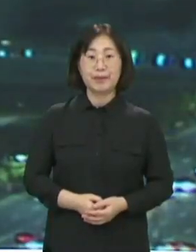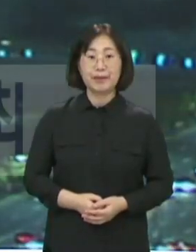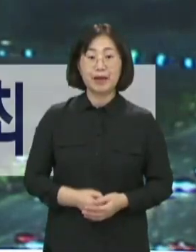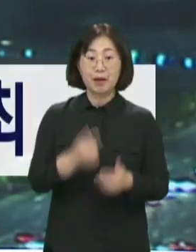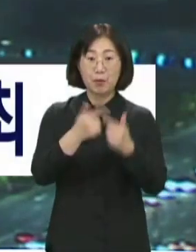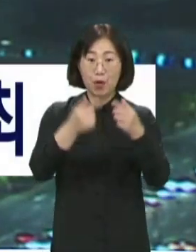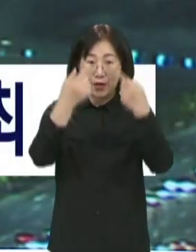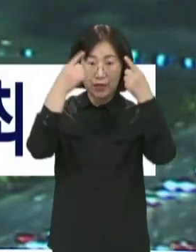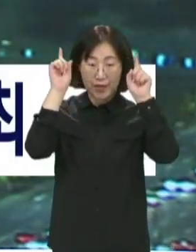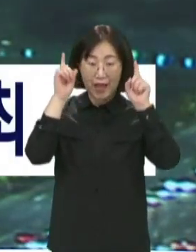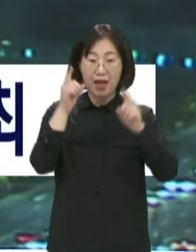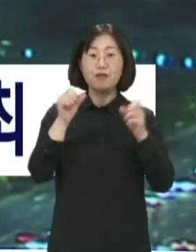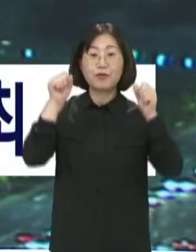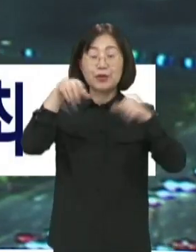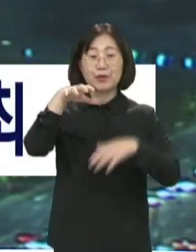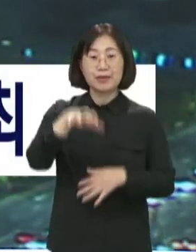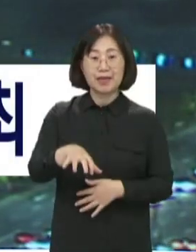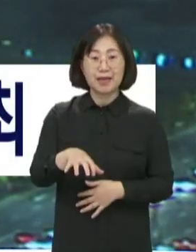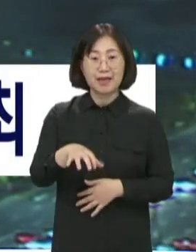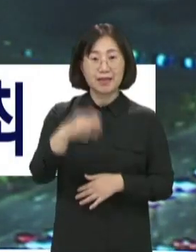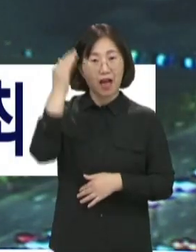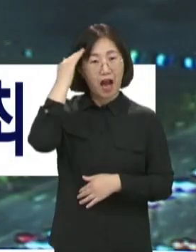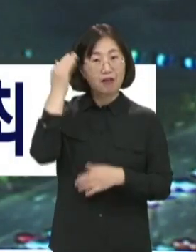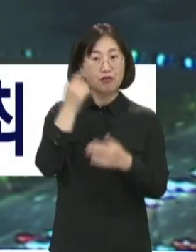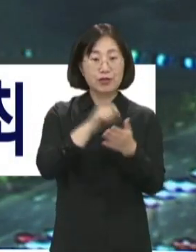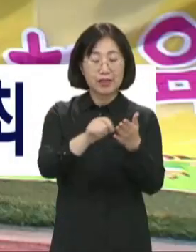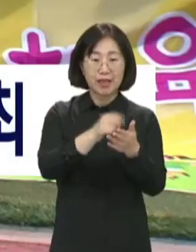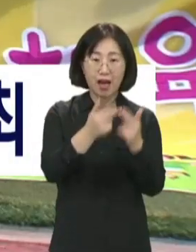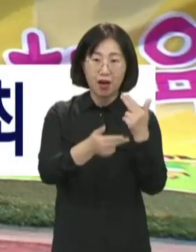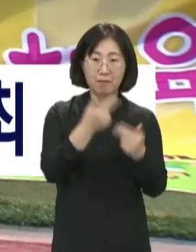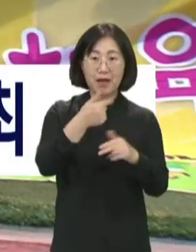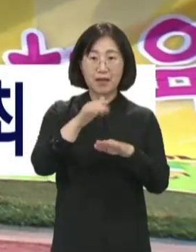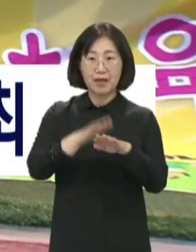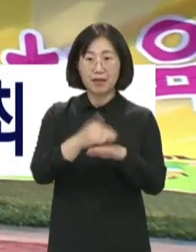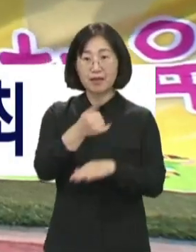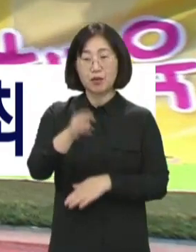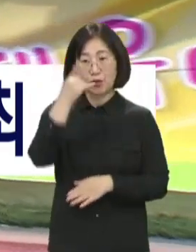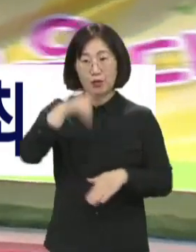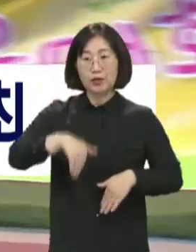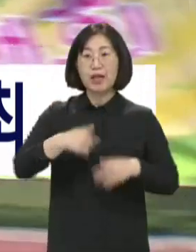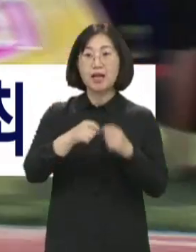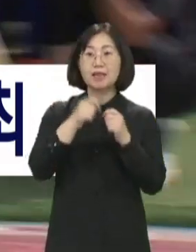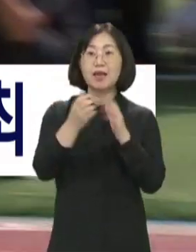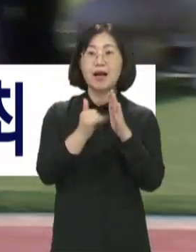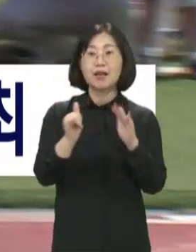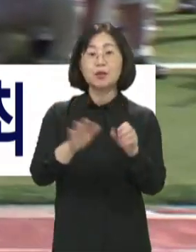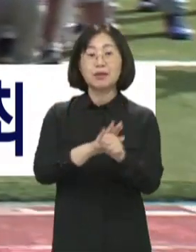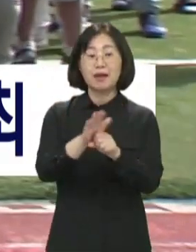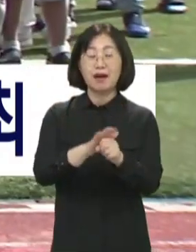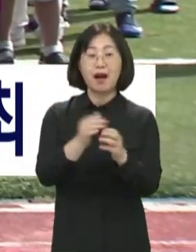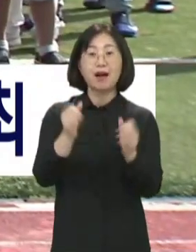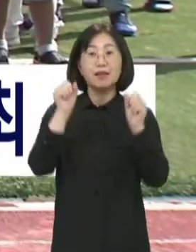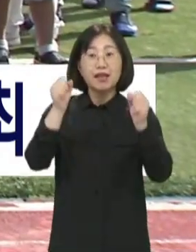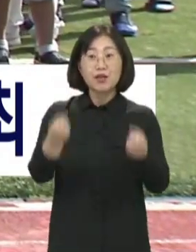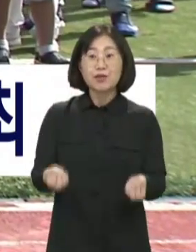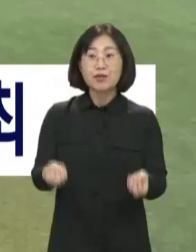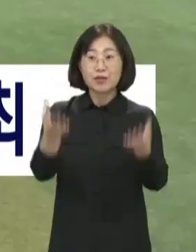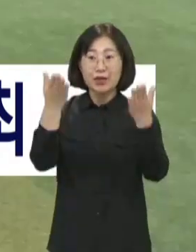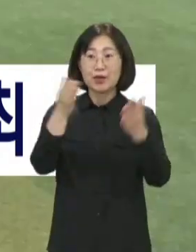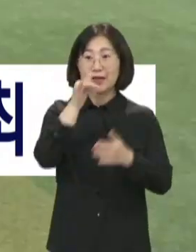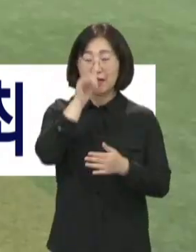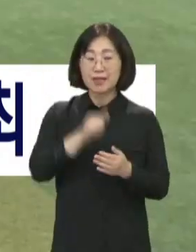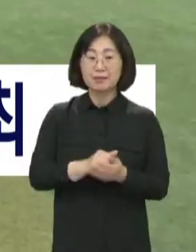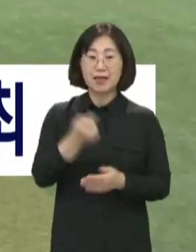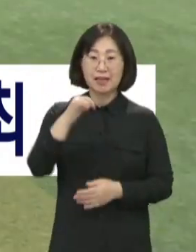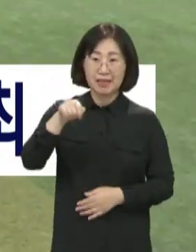모건대 대운동장에서 한국 기자 협회 대존 세종 충남지회 가족사랑 체육 대회가 열렸습니다 행사인